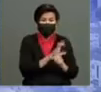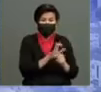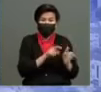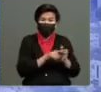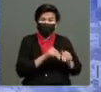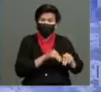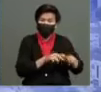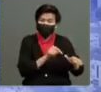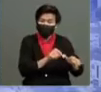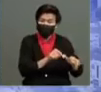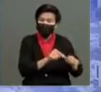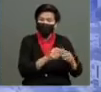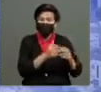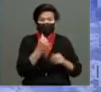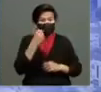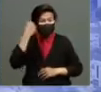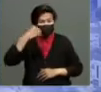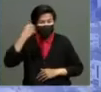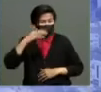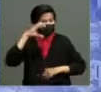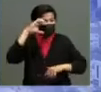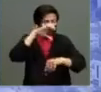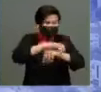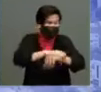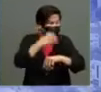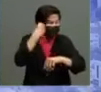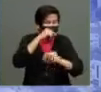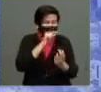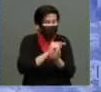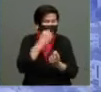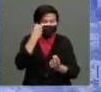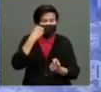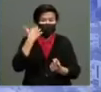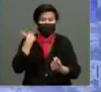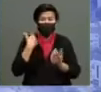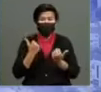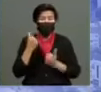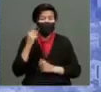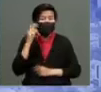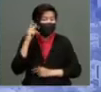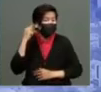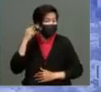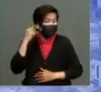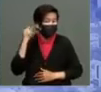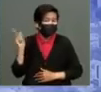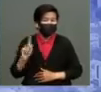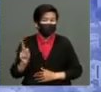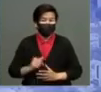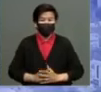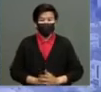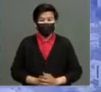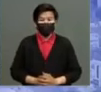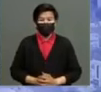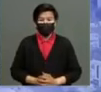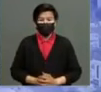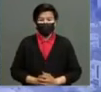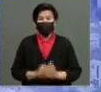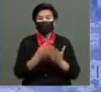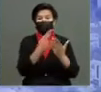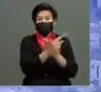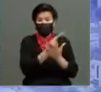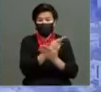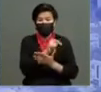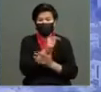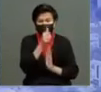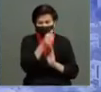ตรวจและจับกันได้จำนวนมากทีเดียวนี่ล่าสุดผมก็ได้ข่าวมาจากทางกาญจนบุรี